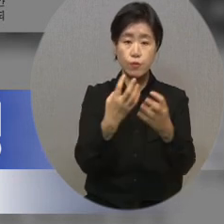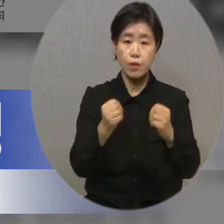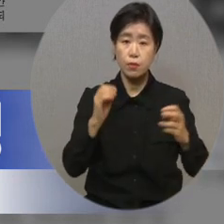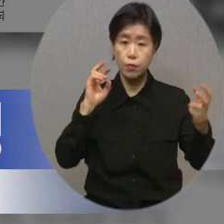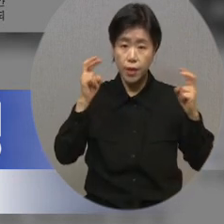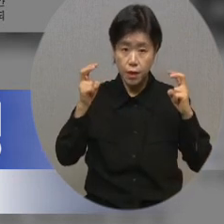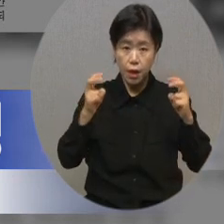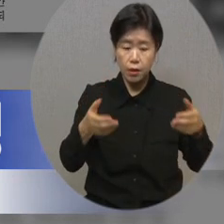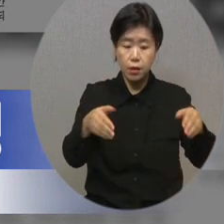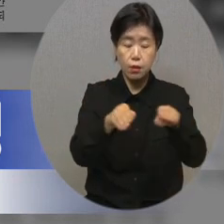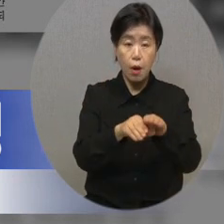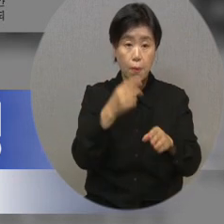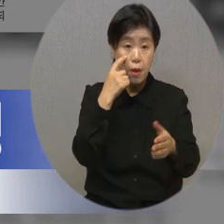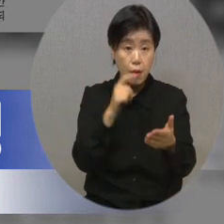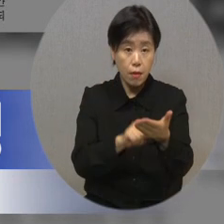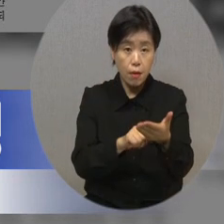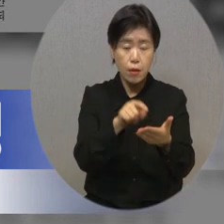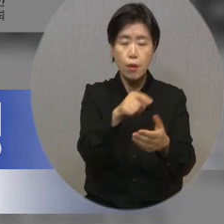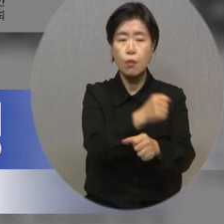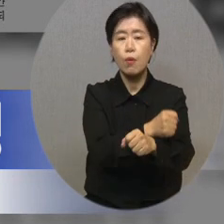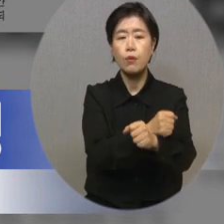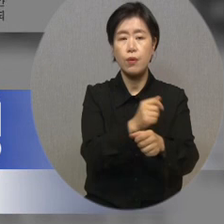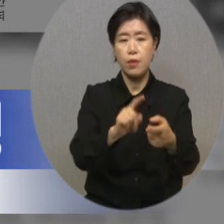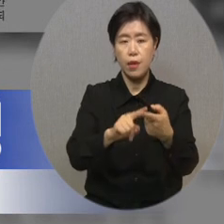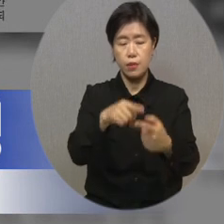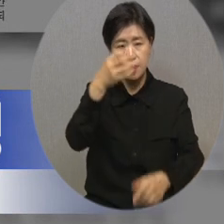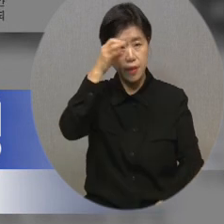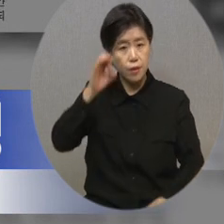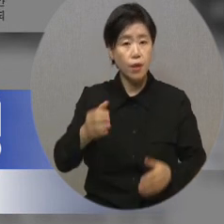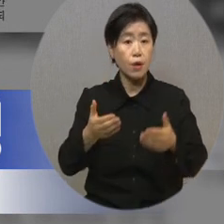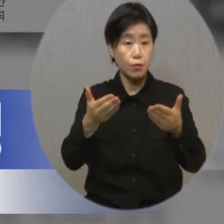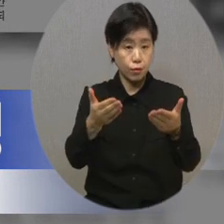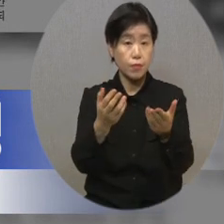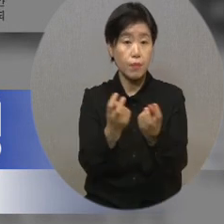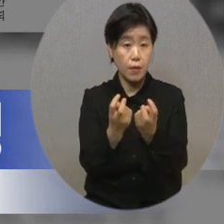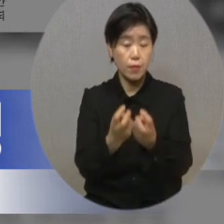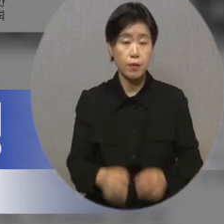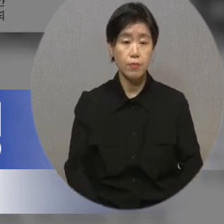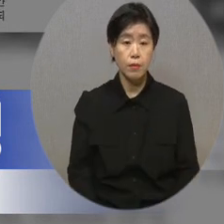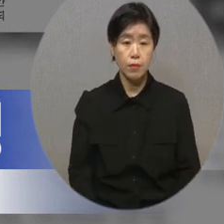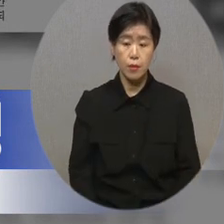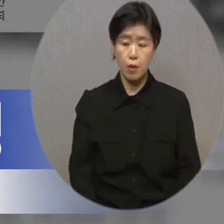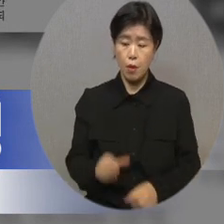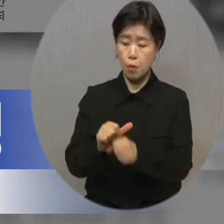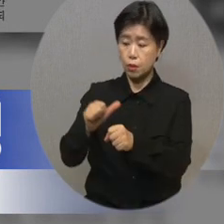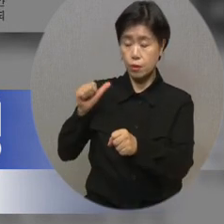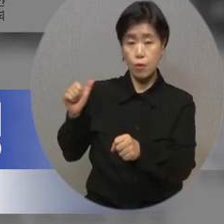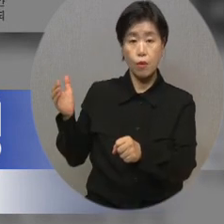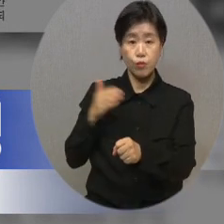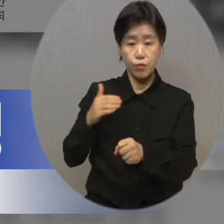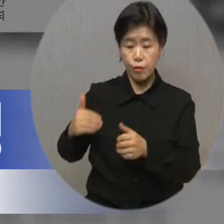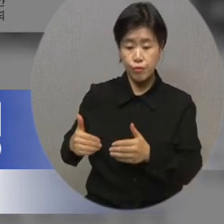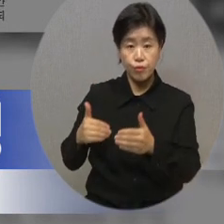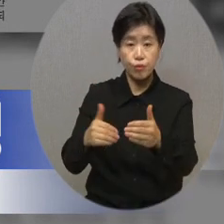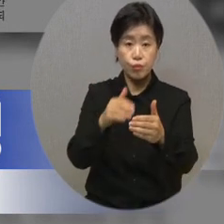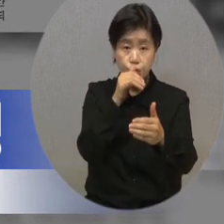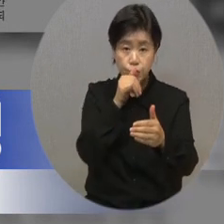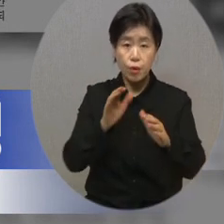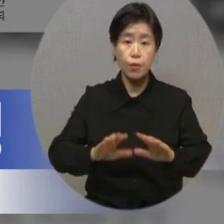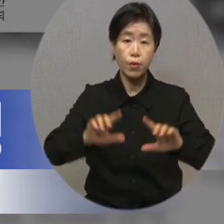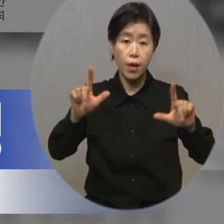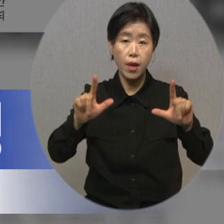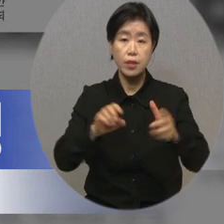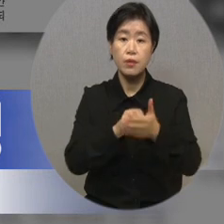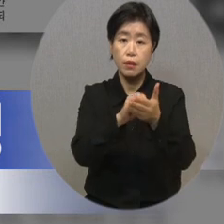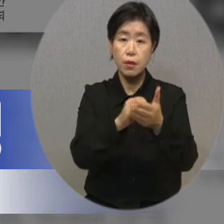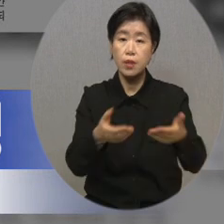발굴해 그 공로를 지역 사회가 인정해 주는 제도인데요 시행 5년째를만은 올해는 신청 기간 608개